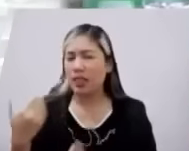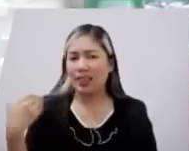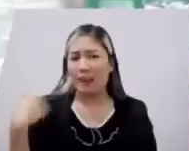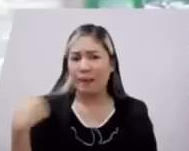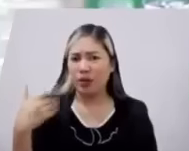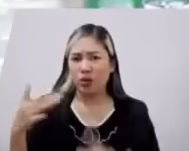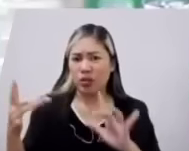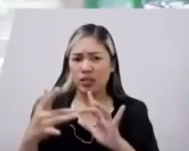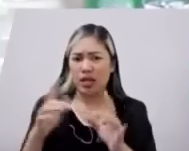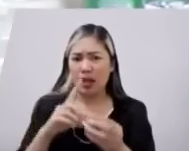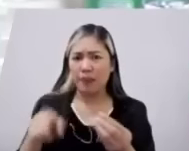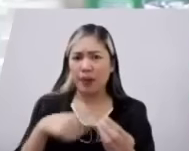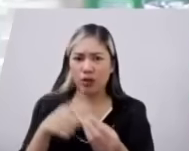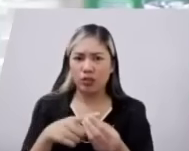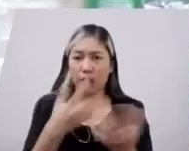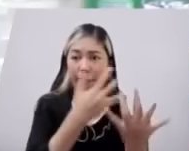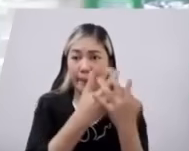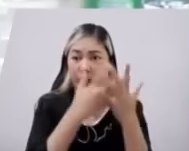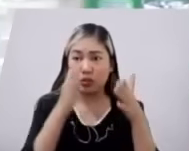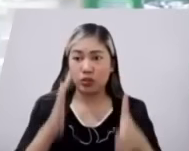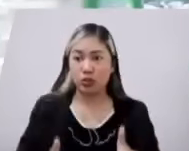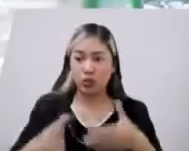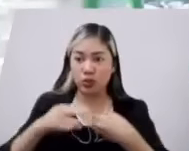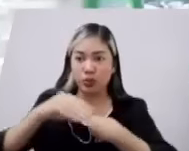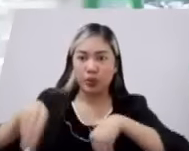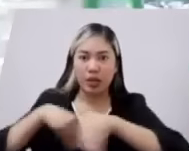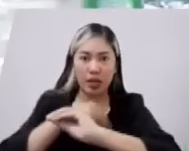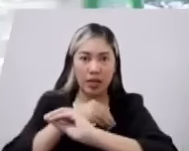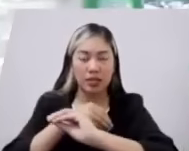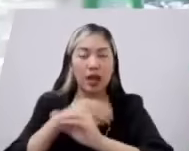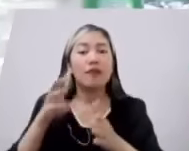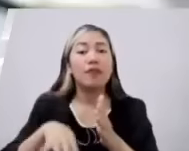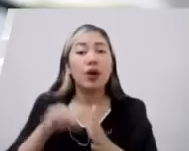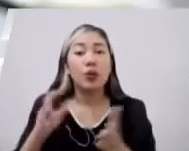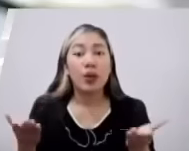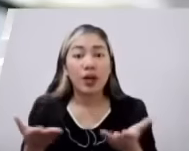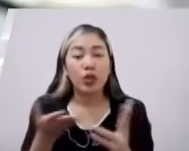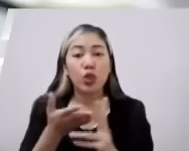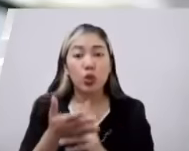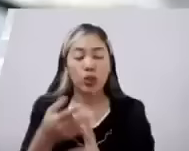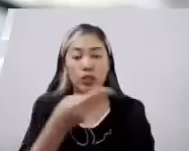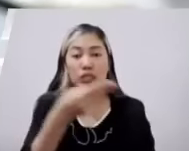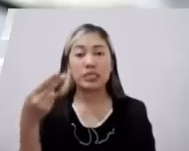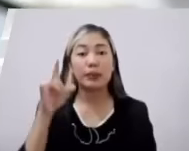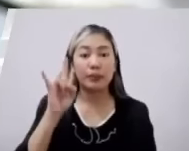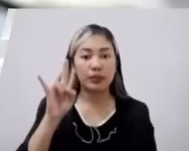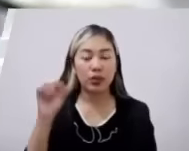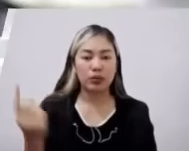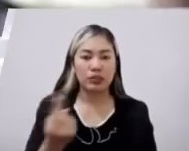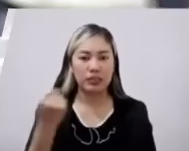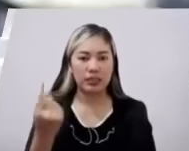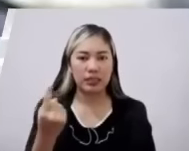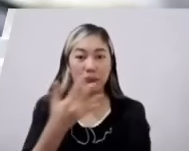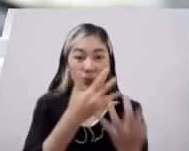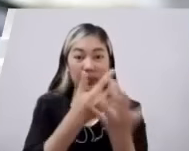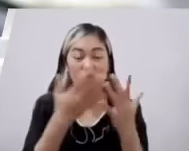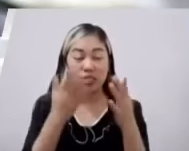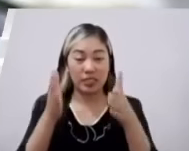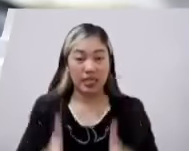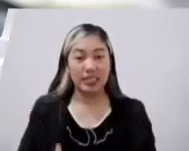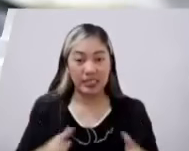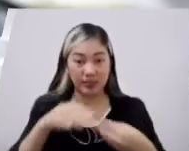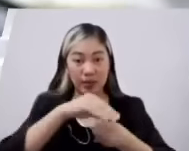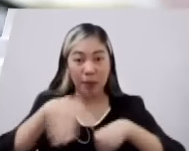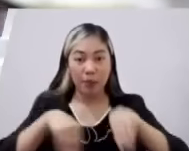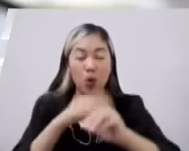prisoner swap. Nabalitaan ho namin through Indonesian media actually. Ang prisoner swap po, yan po ay trabaho ng DFA.